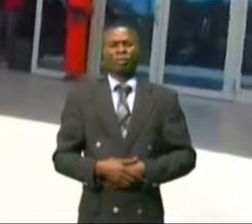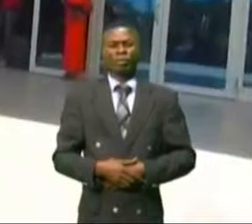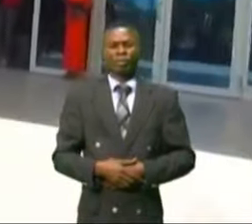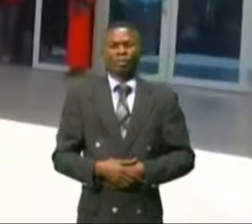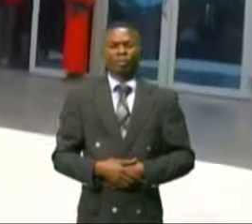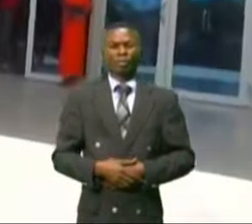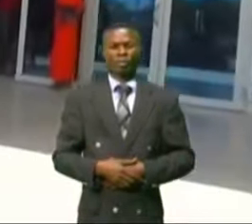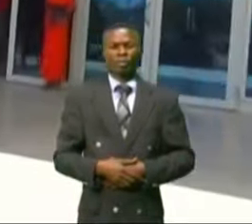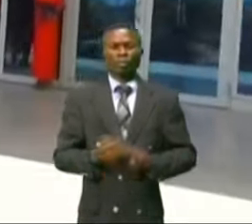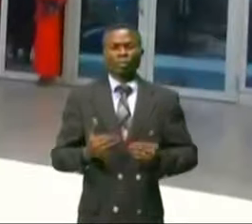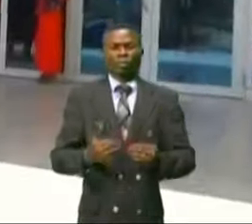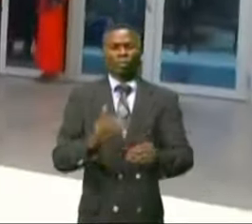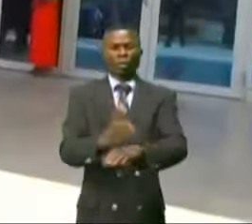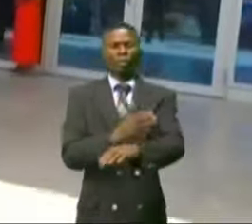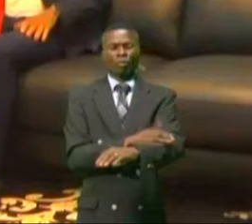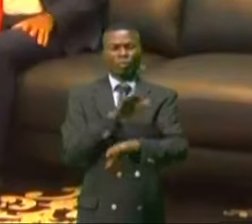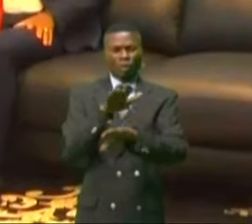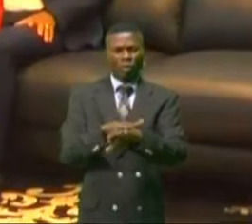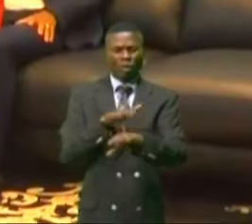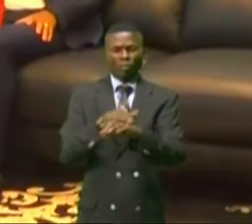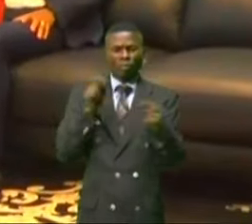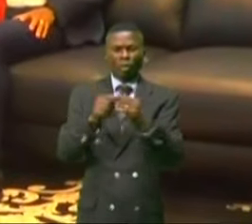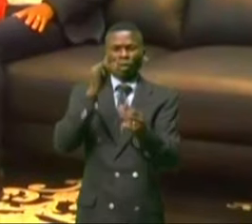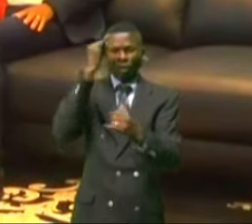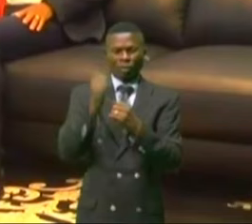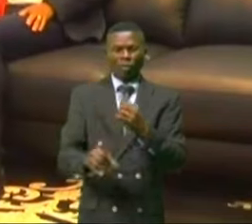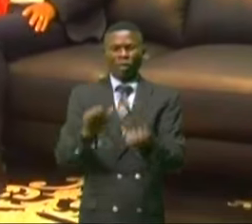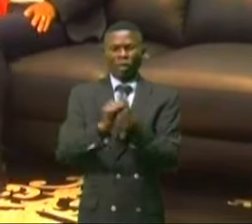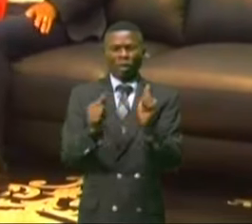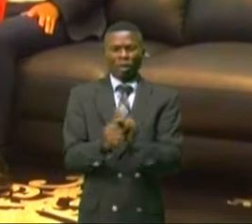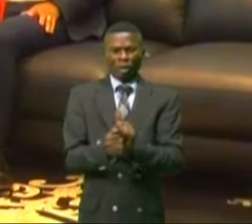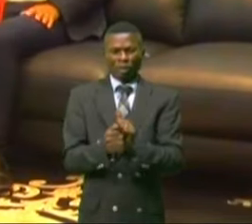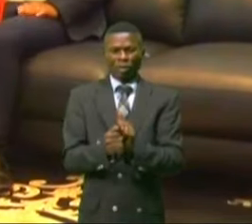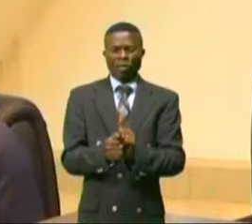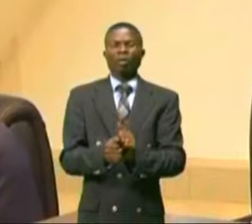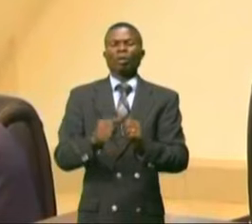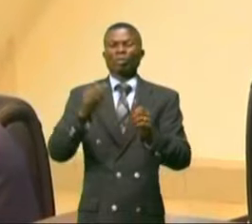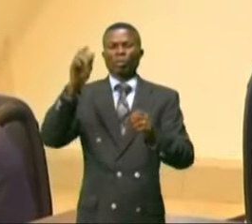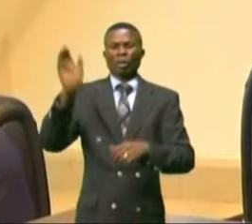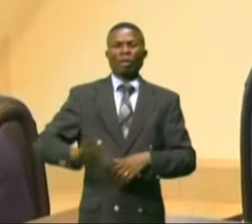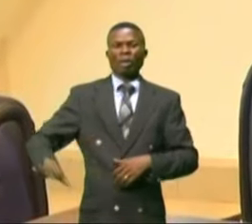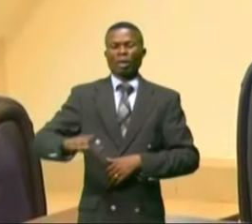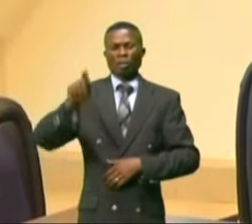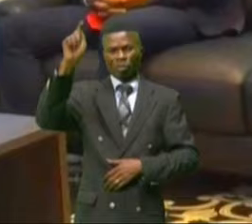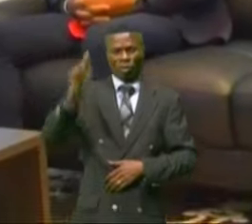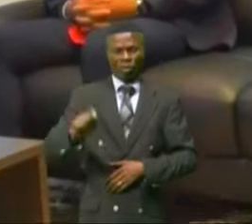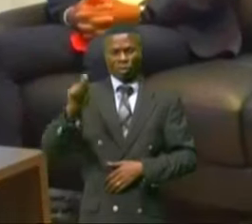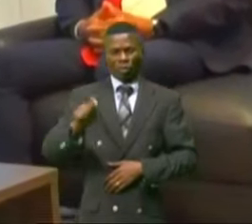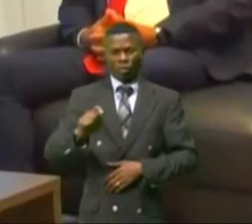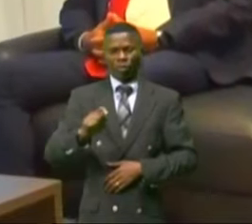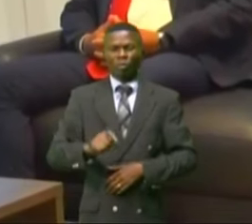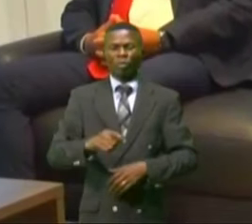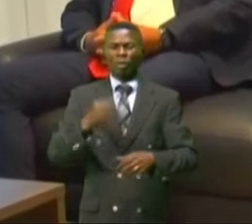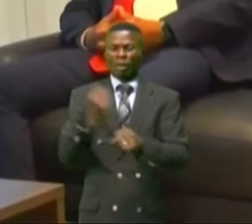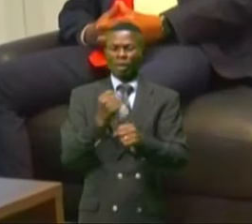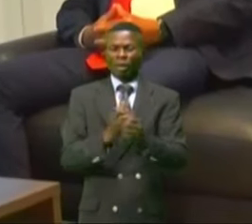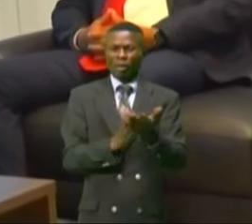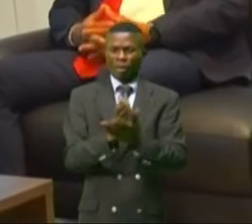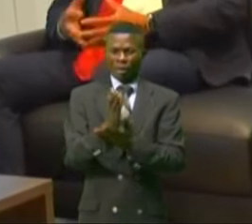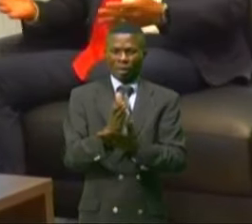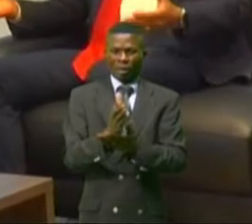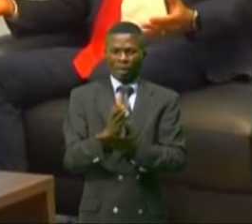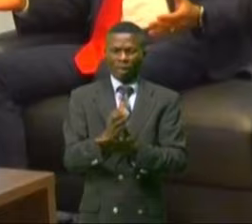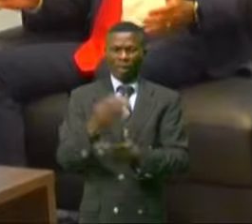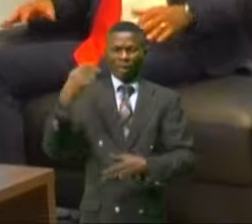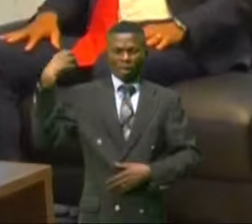L'on s'achemine lentement mais sûrement vers la fin du processus de transition au Tchad. Ceci grâce aux bons offices menés de main de